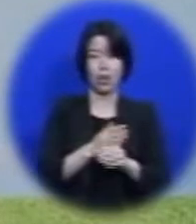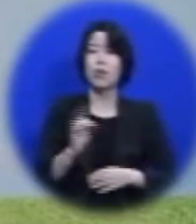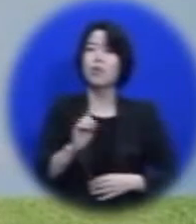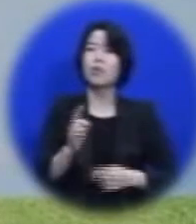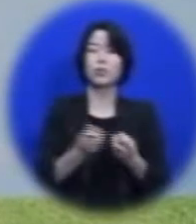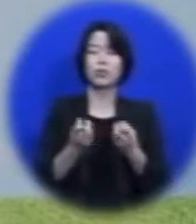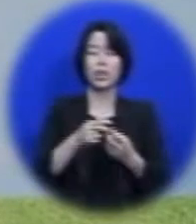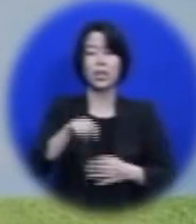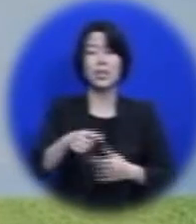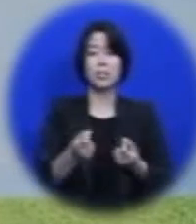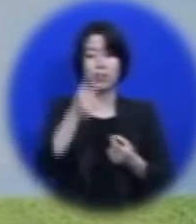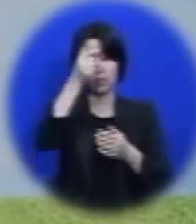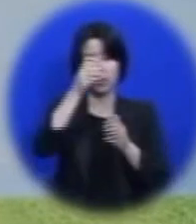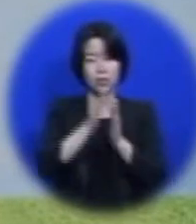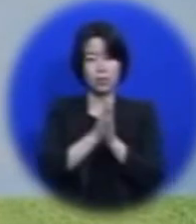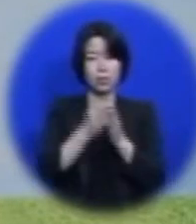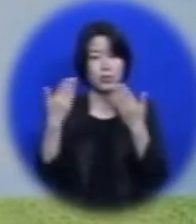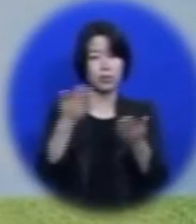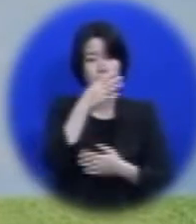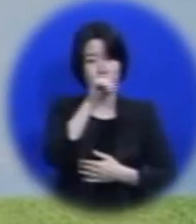어떻게 이런 기도를 드릴 수 있나 말이에요.